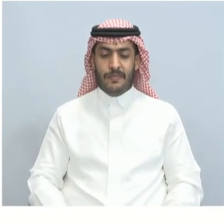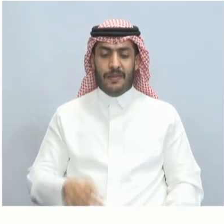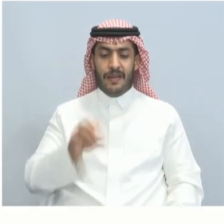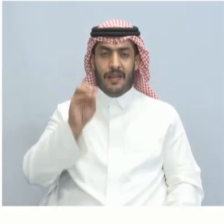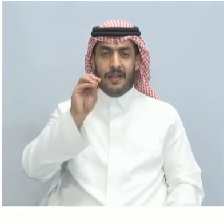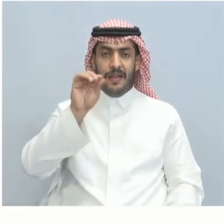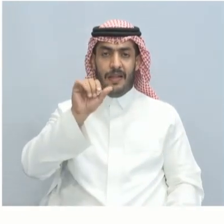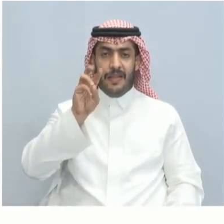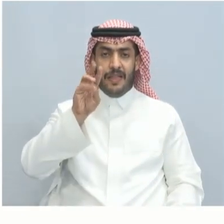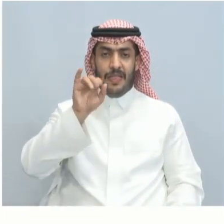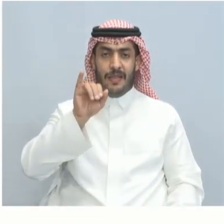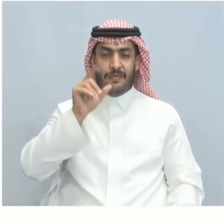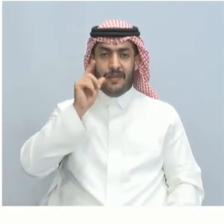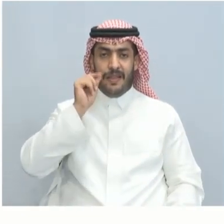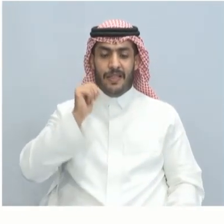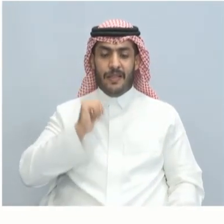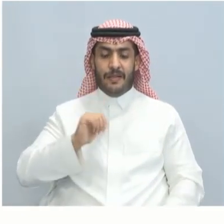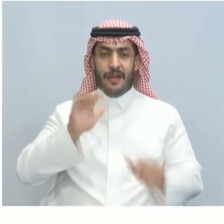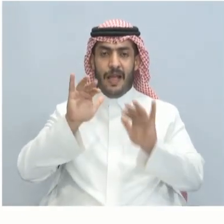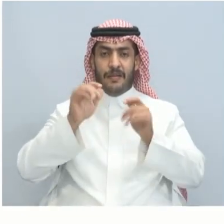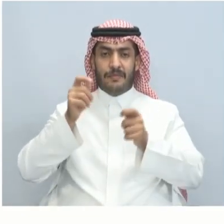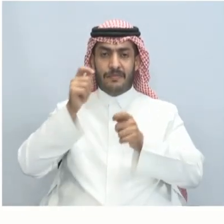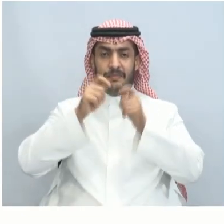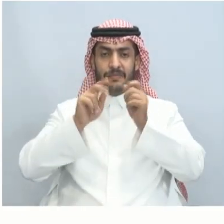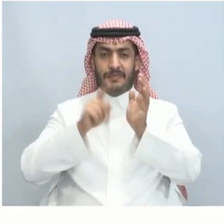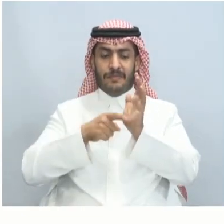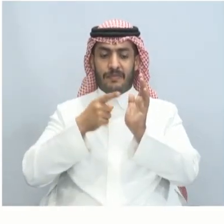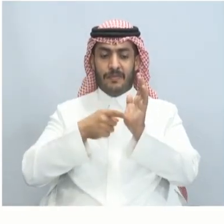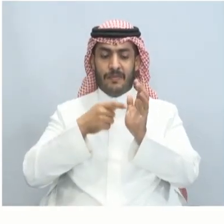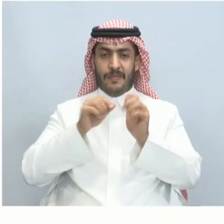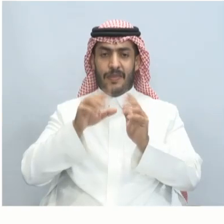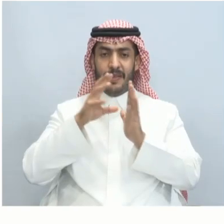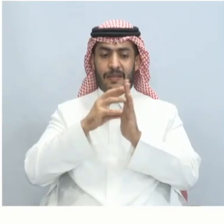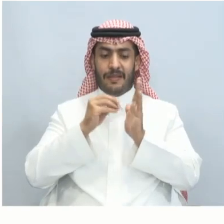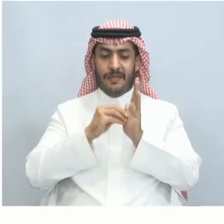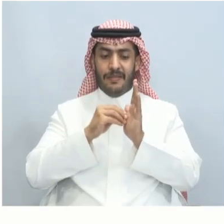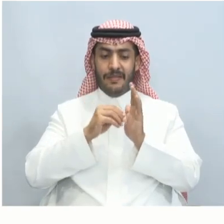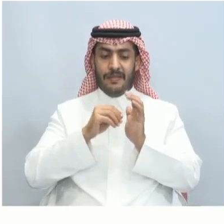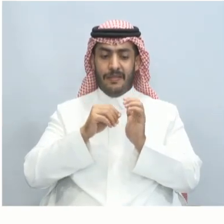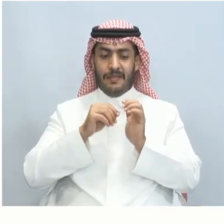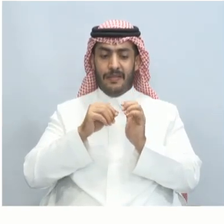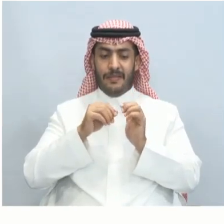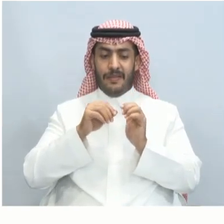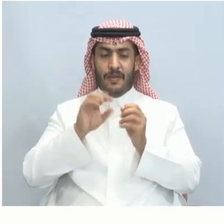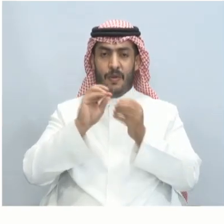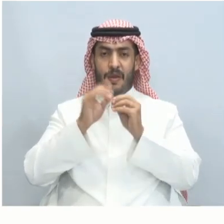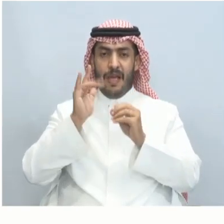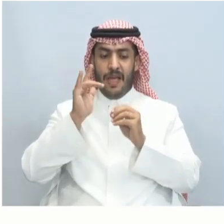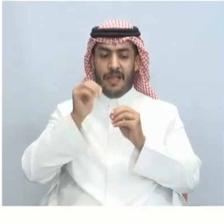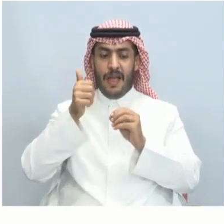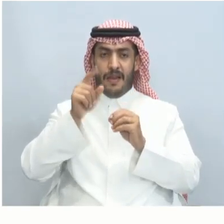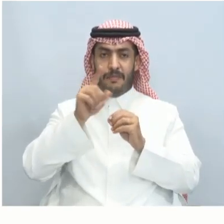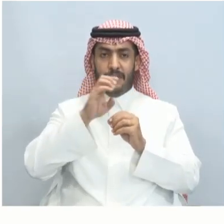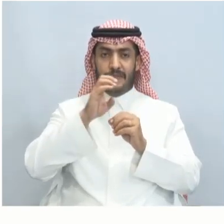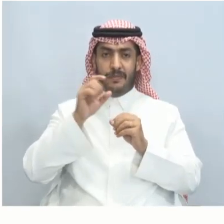بانشاء هذا التصميم على الحاسوب وقام بتكراره هذا النموذج هذا هو النموذج باللون الاخضر الف ب